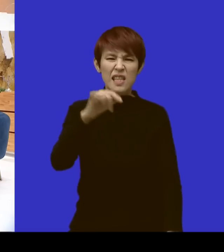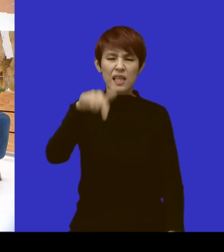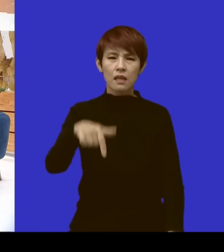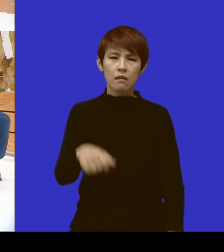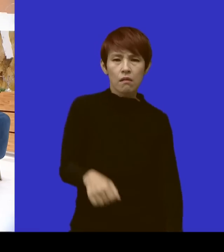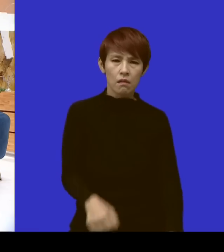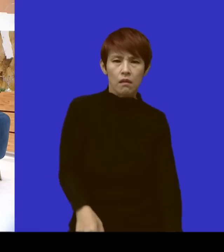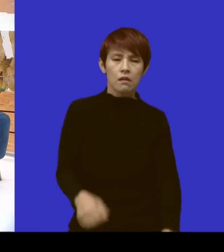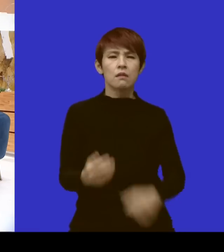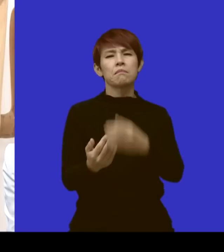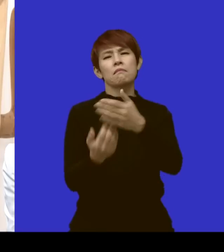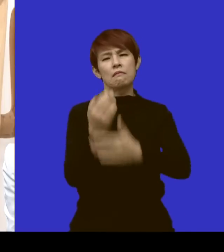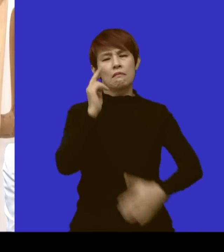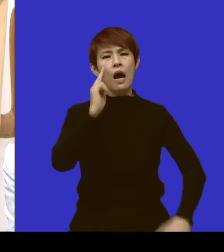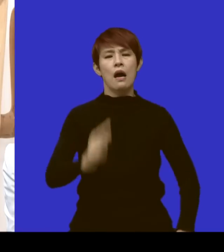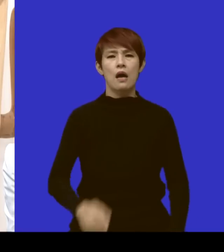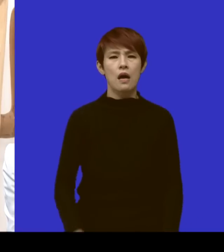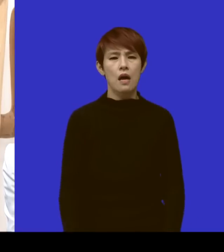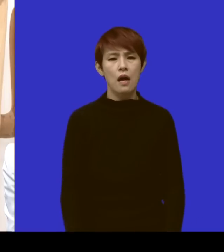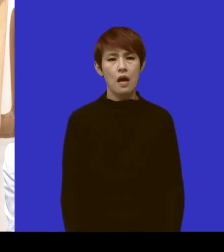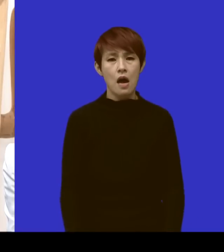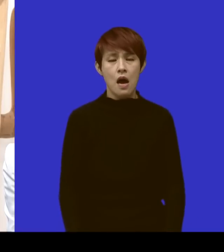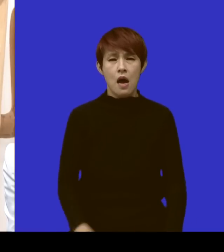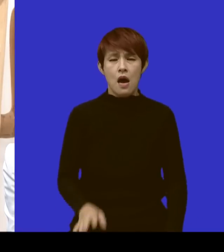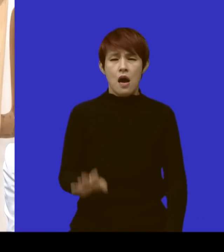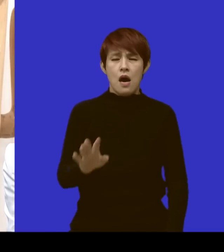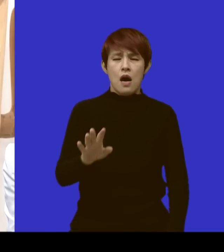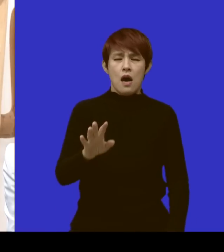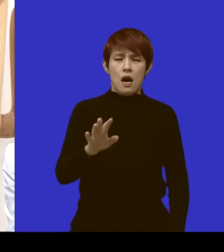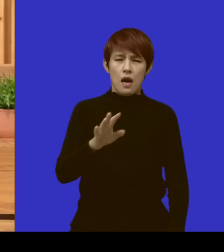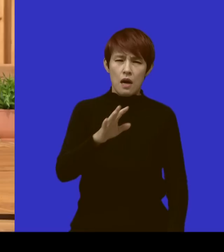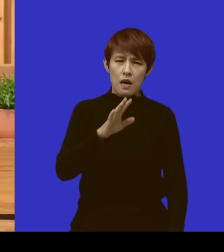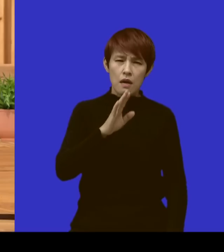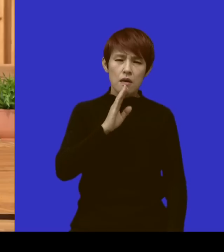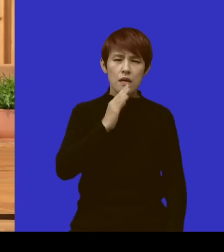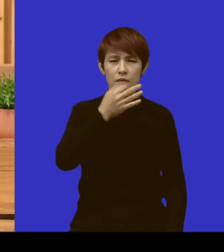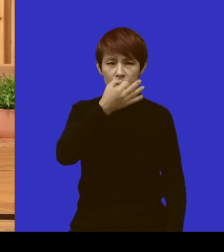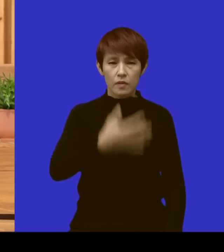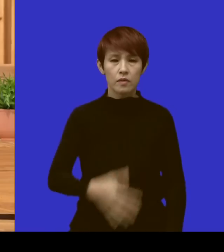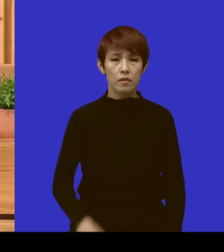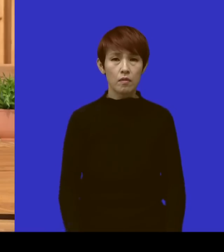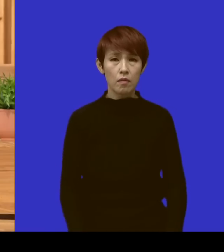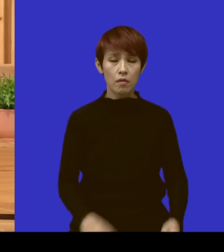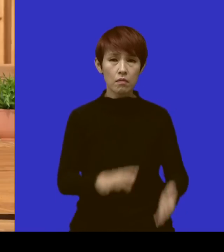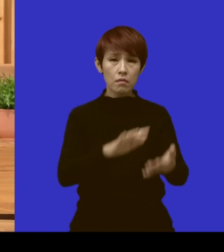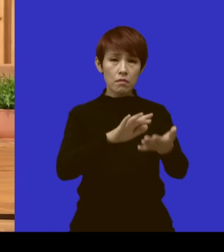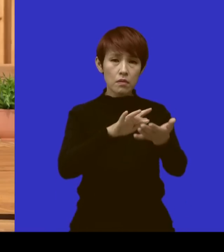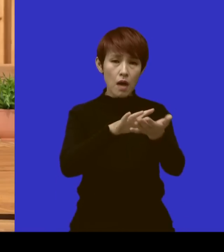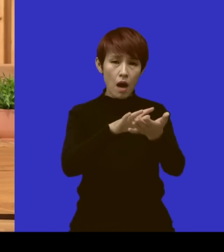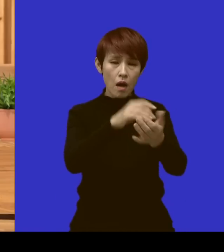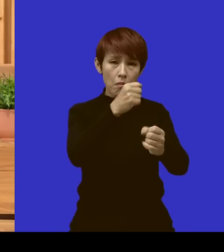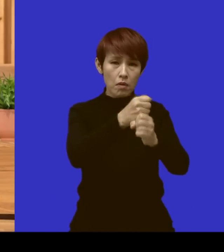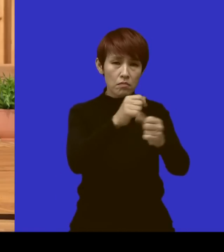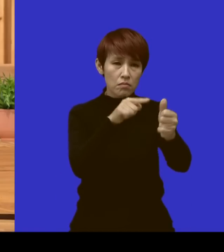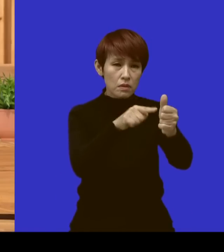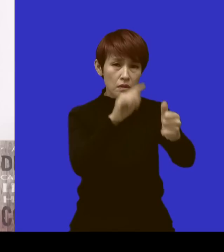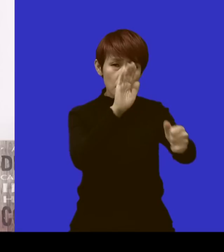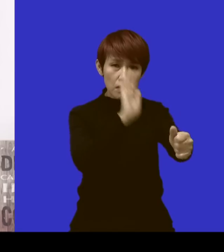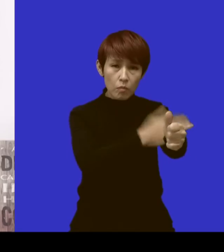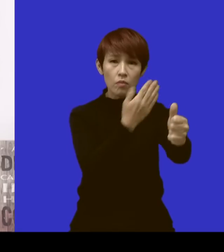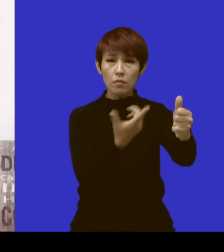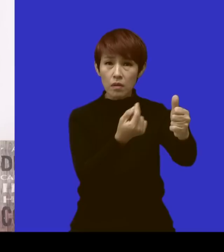더 심해지고 막 이랬어가지고 저희가 그때 좀 되게 많이 힘들었었거든요. 그럼 그 한의원 책임이잖아요. 근데